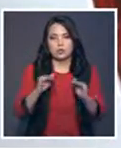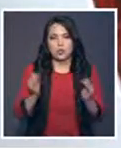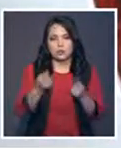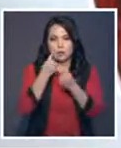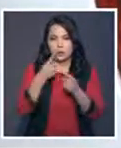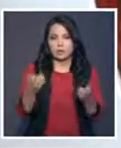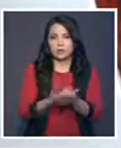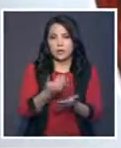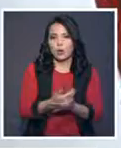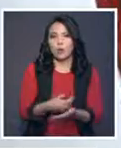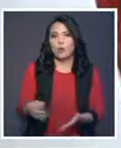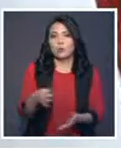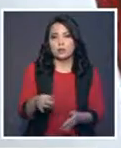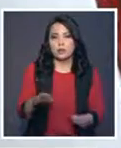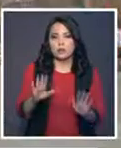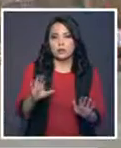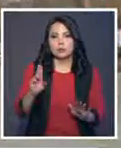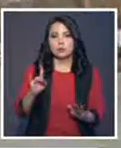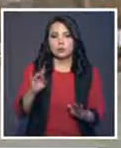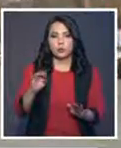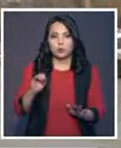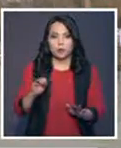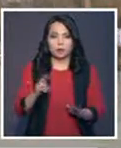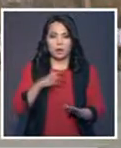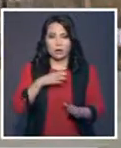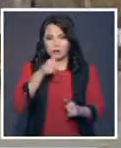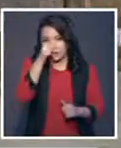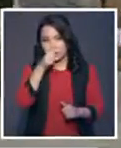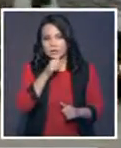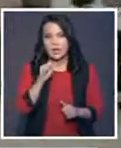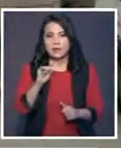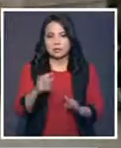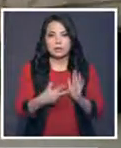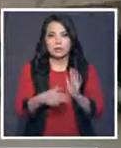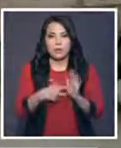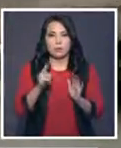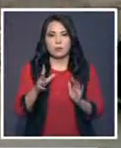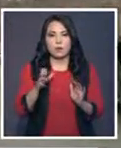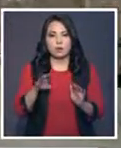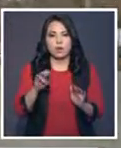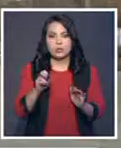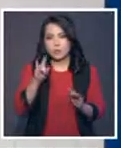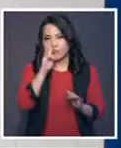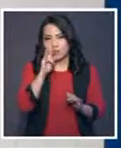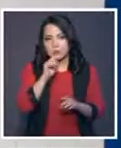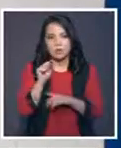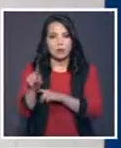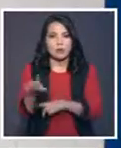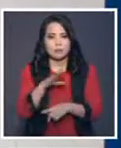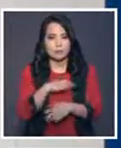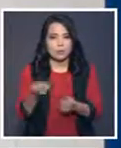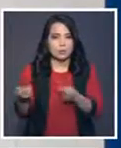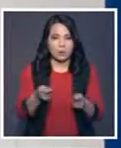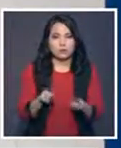қойылды. Облысқа 42 айында энергетика министрлігінен АИ-80 маркалы 1500 тонна бензинге тапсырыс берілсе